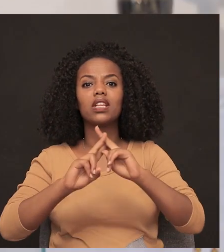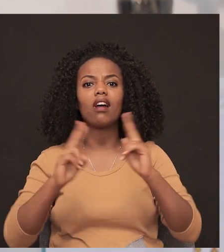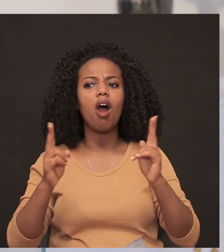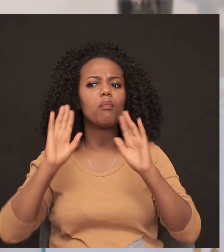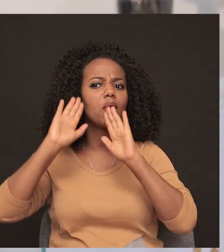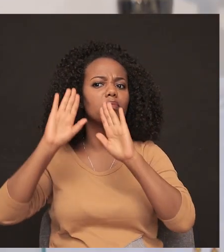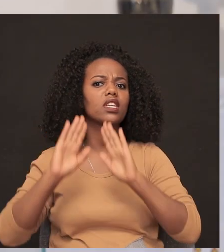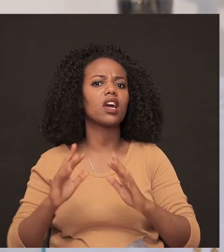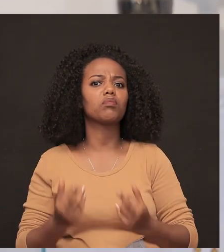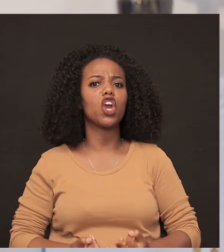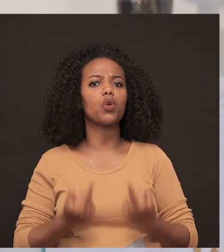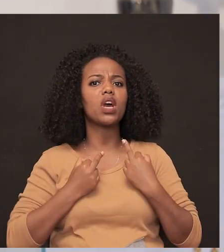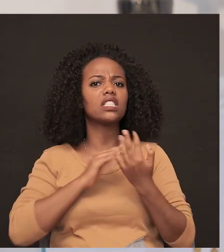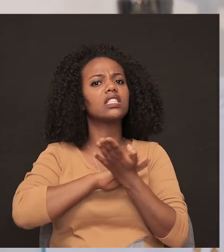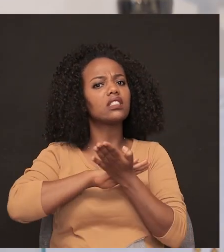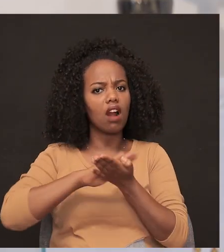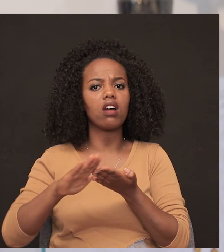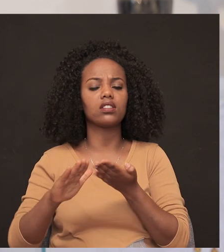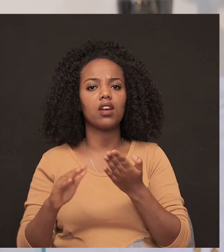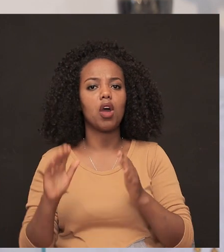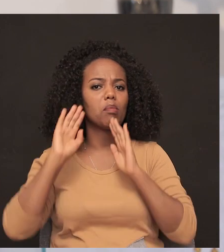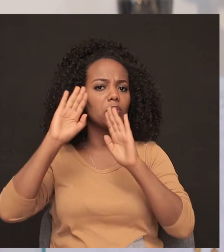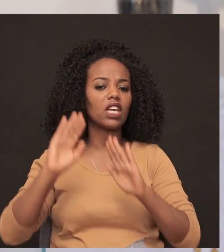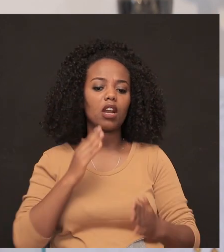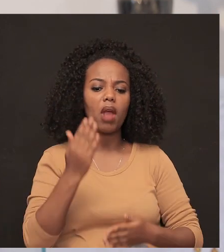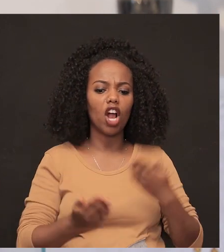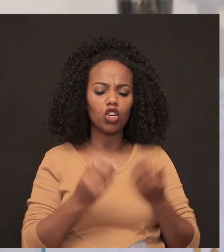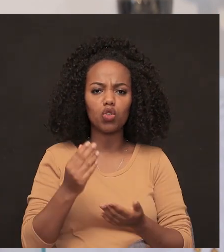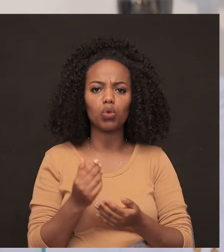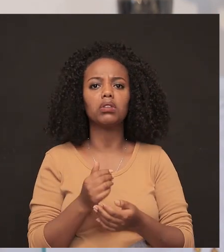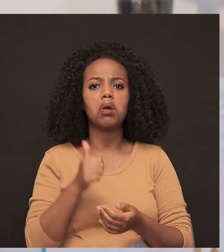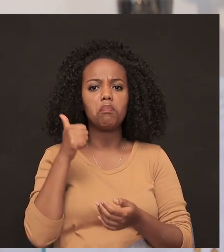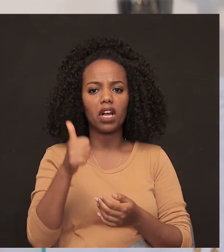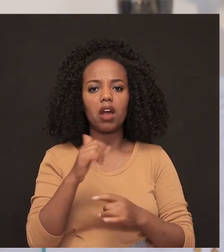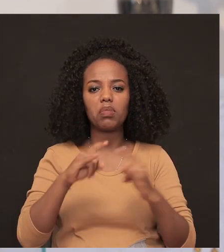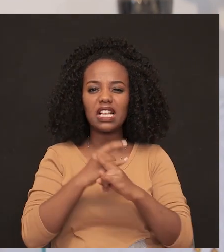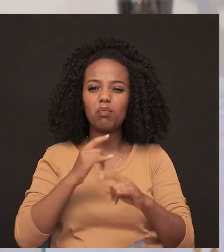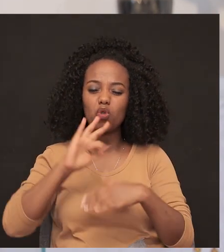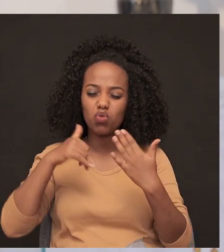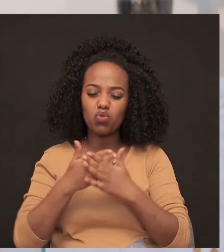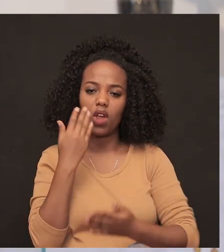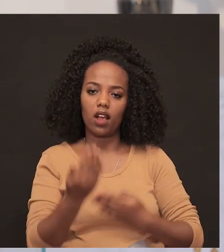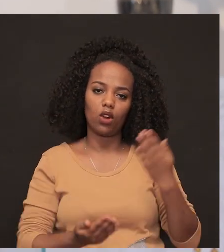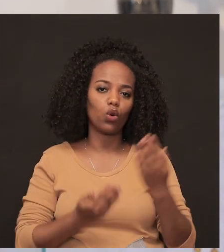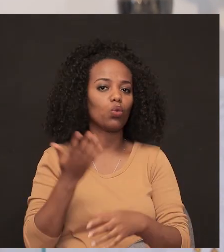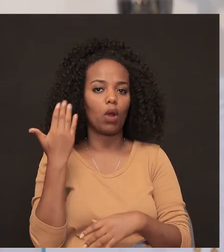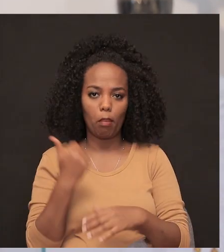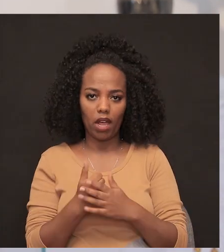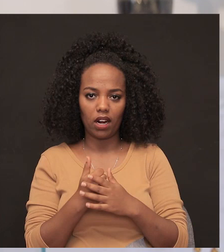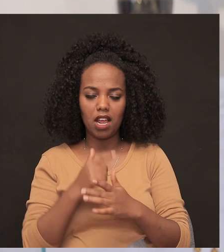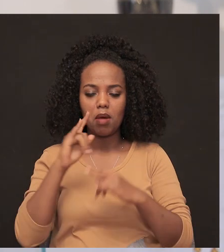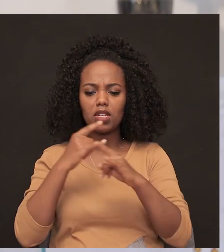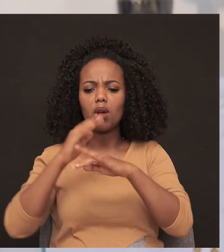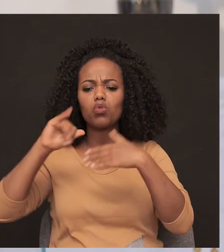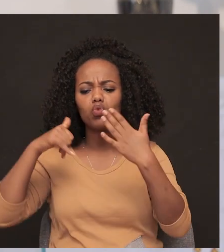በሚገርም የህይወት ጥራት በሚገርም ያገልግሎት ብቃት በዘመናቸው ሁሉ ያገለግሉ ነበር። በዘመናቸው